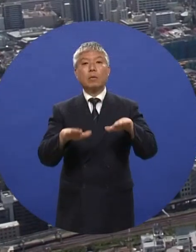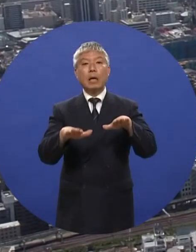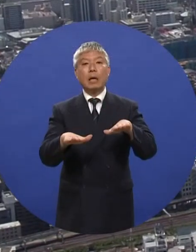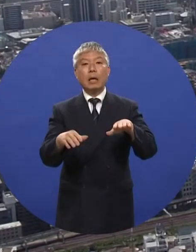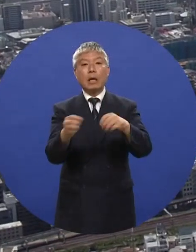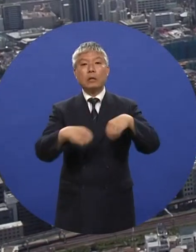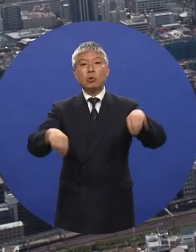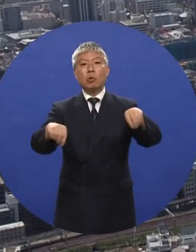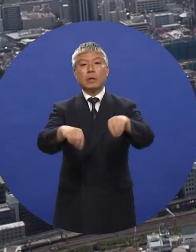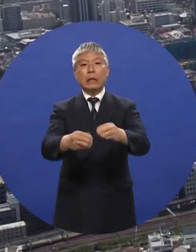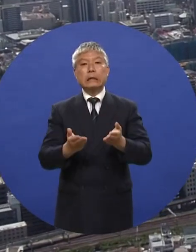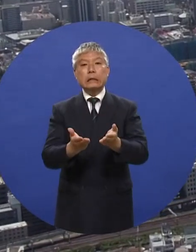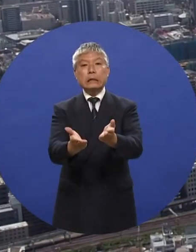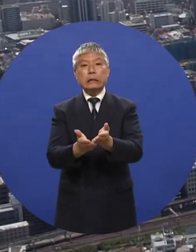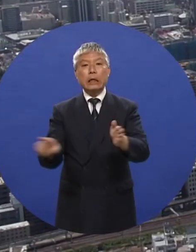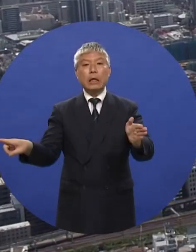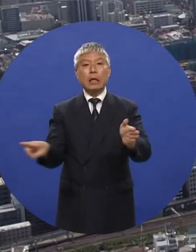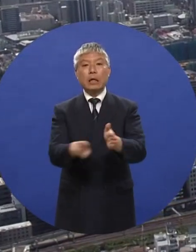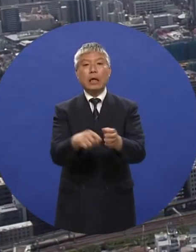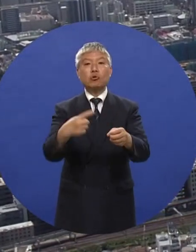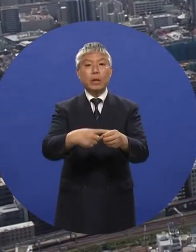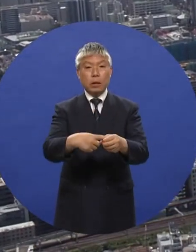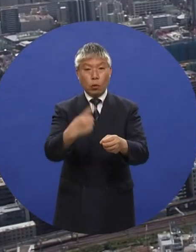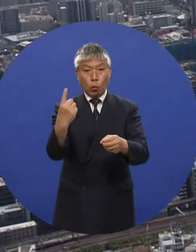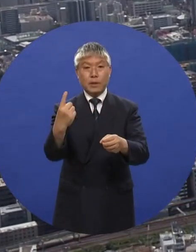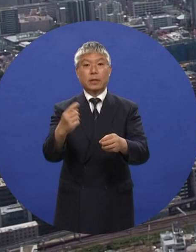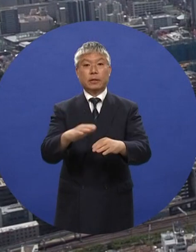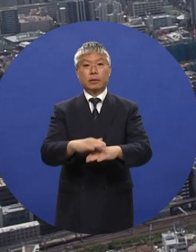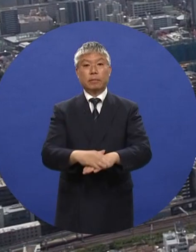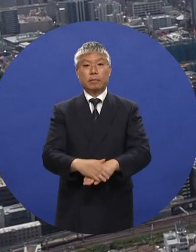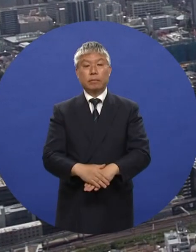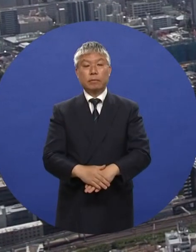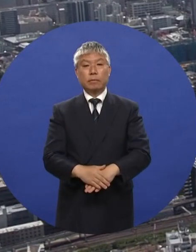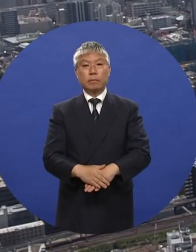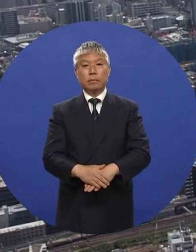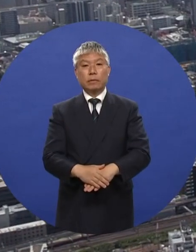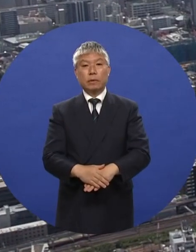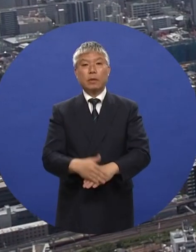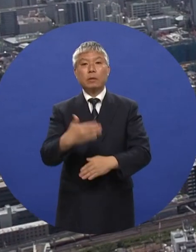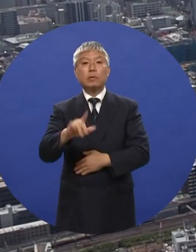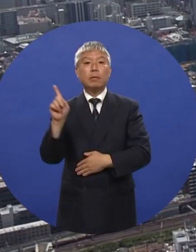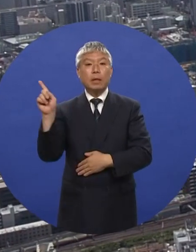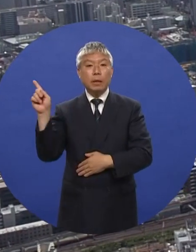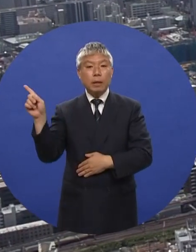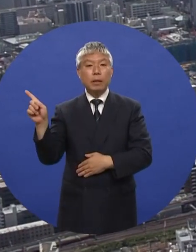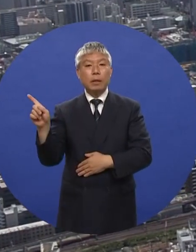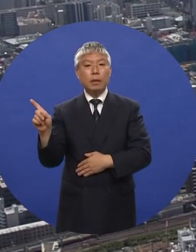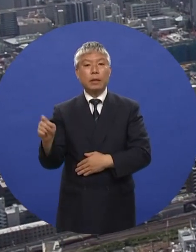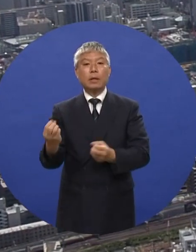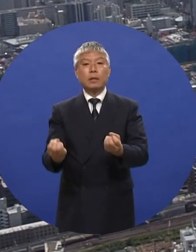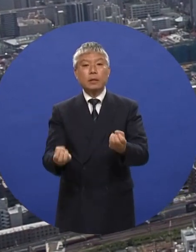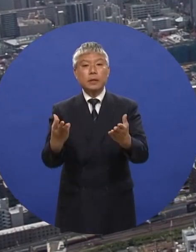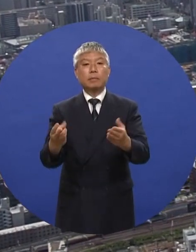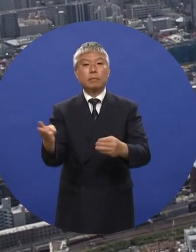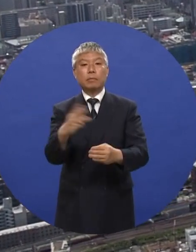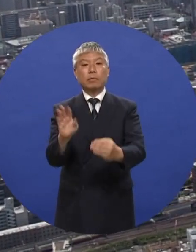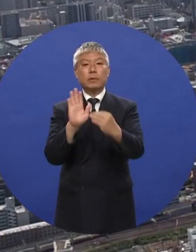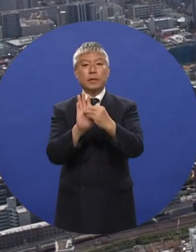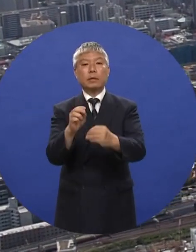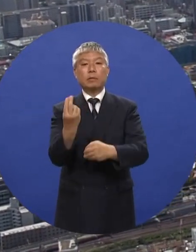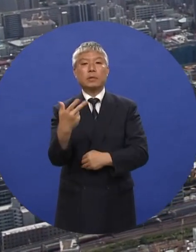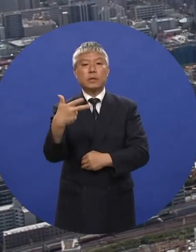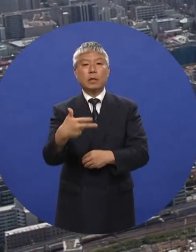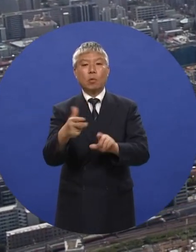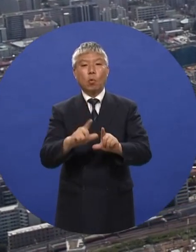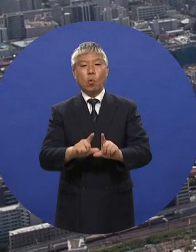今年は関東大震災から100年の節目の年、区では今年を新防